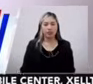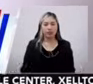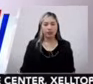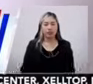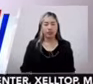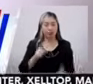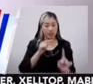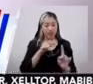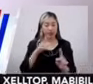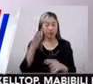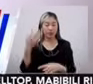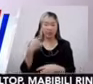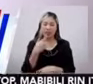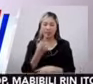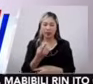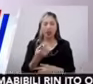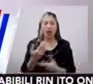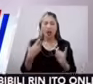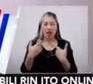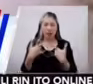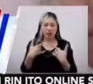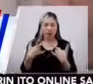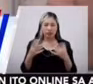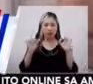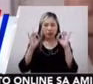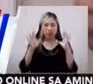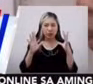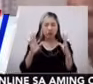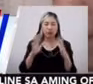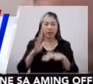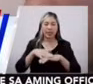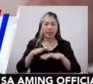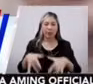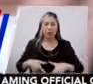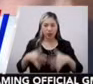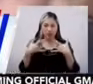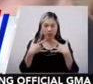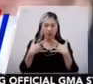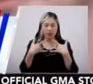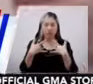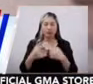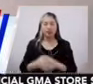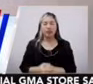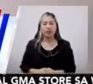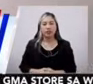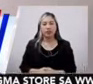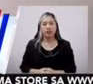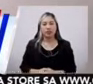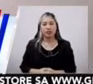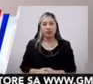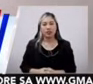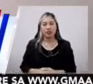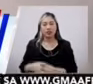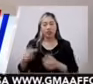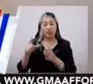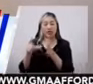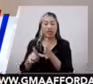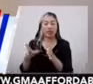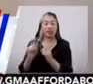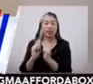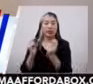mga banta sa kanyang buhay. So ang worry natin ay pakiramdam nitong legal counsel din ng kampo